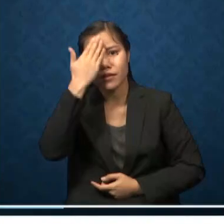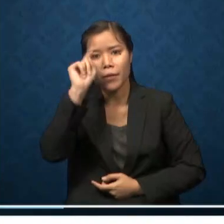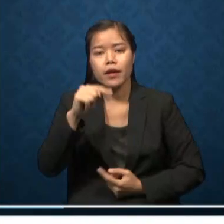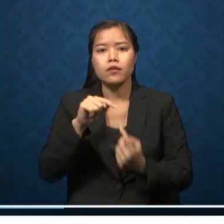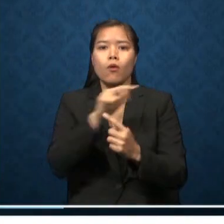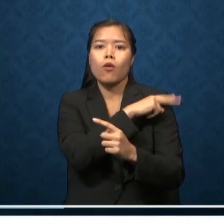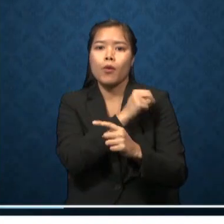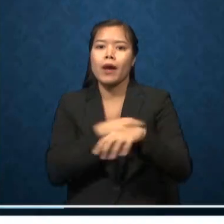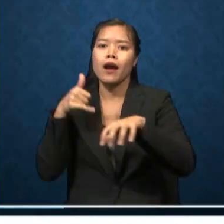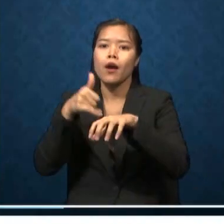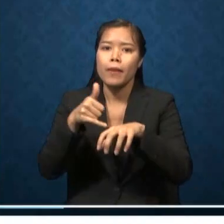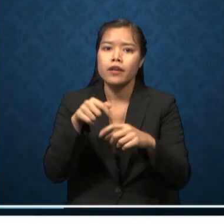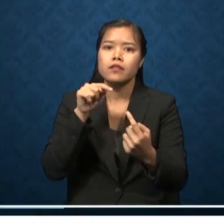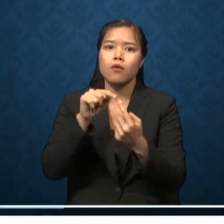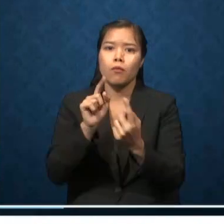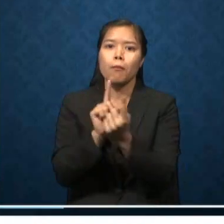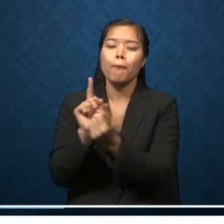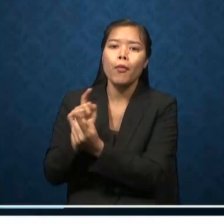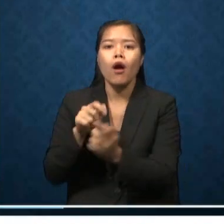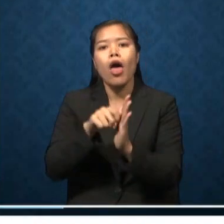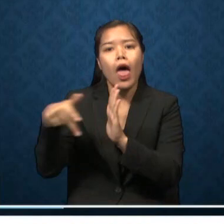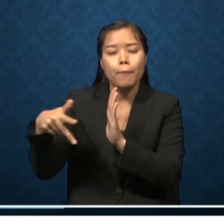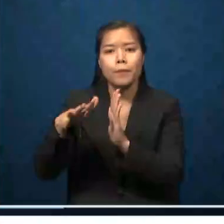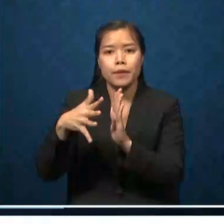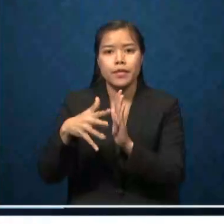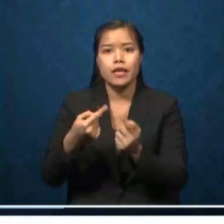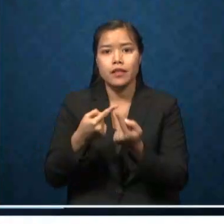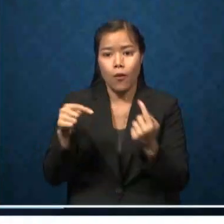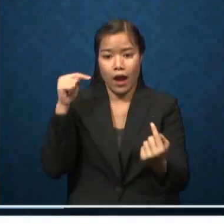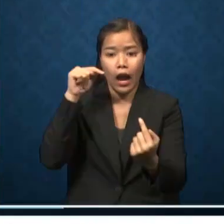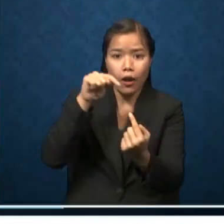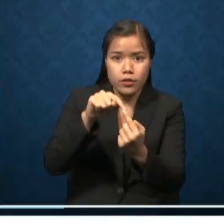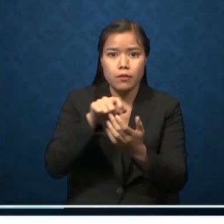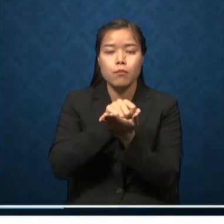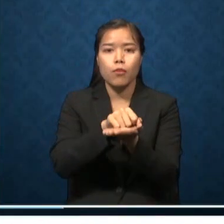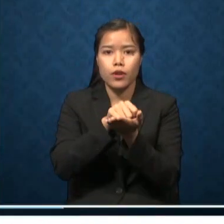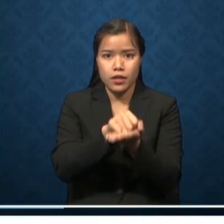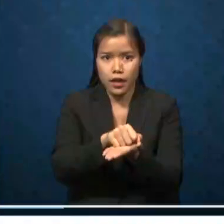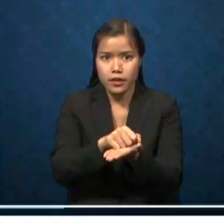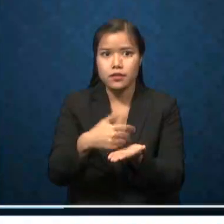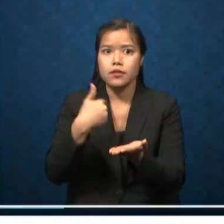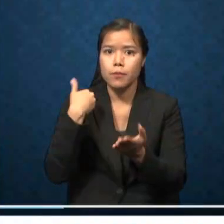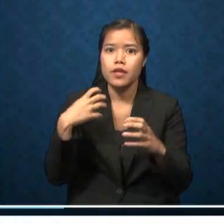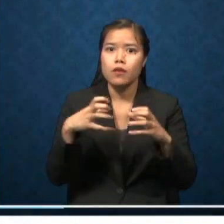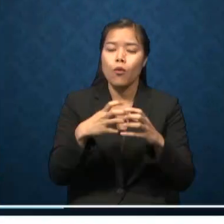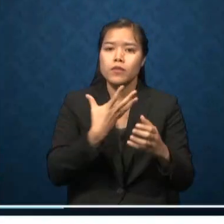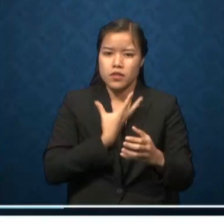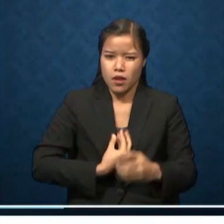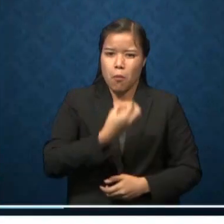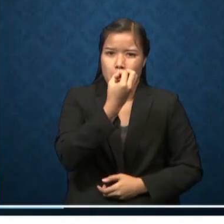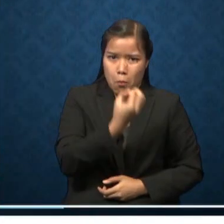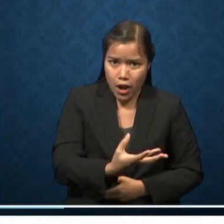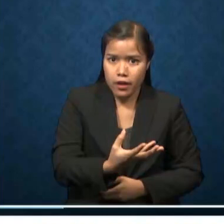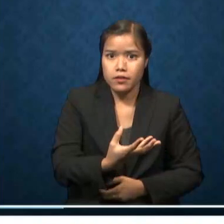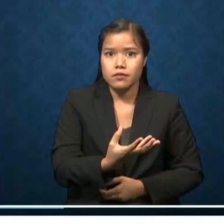แอปพลิเคชันนะคะตรงเนี้ยจะอยู่ที่ประมาณ2%แต่ว่ากลุ่มที่เข้าถึงบริการแล้วเนี่ยก็จะมีกลุ่มที่ซึมเศร้าเนี่ยมากกว่ากลุ่ม